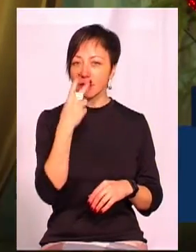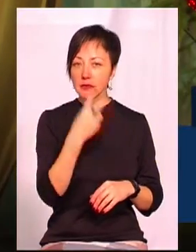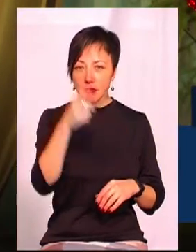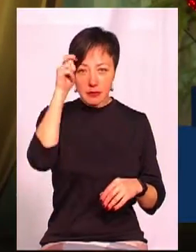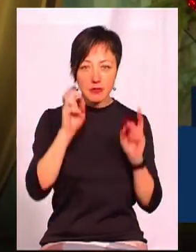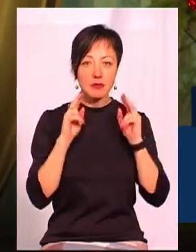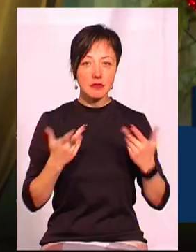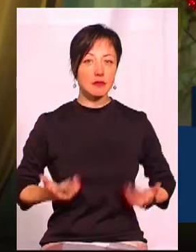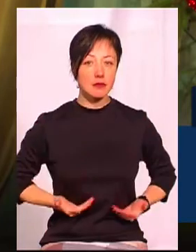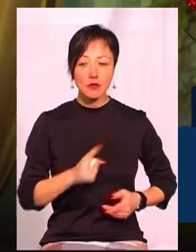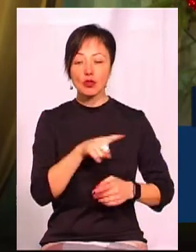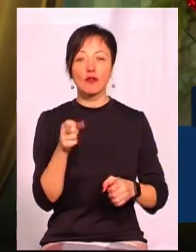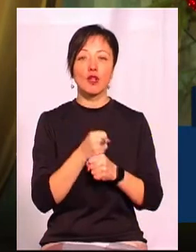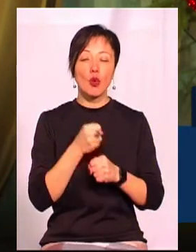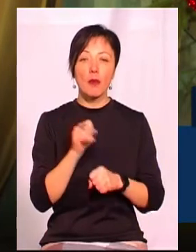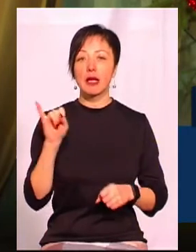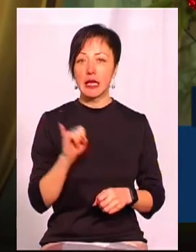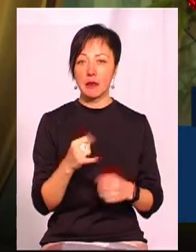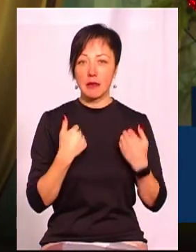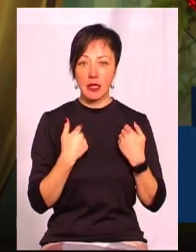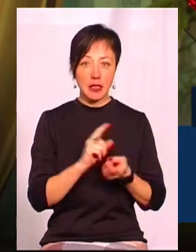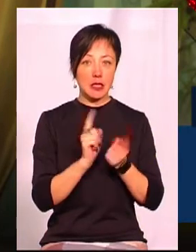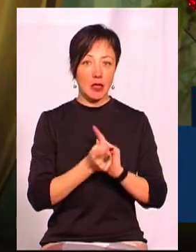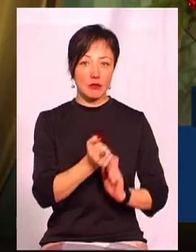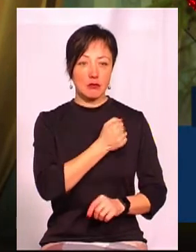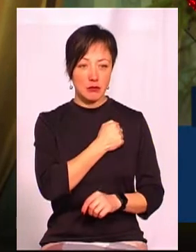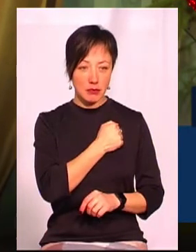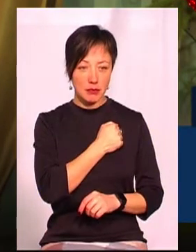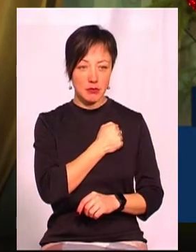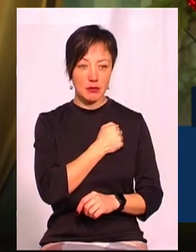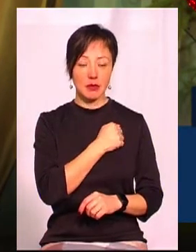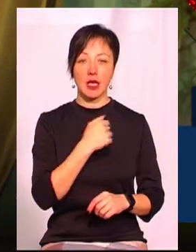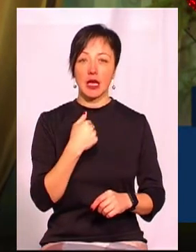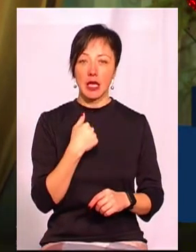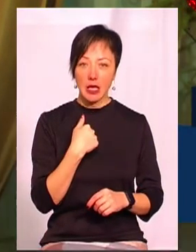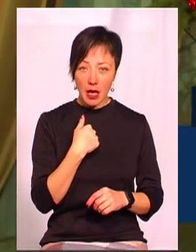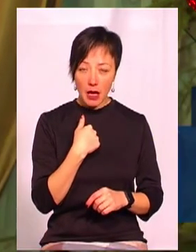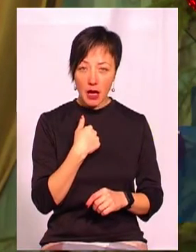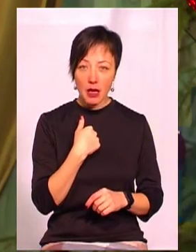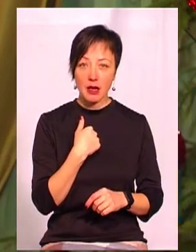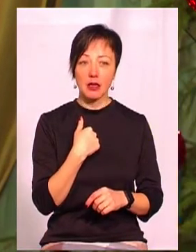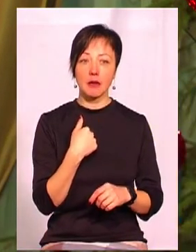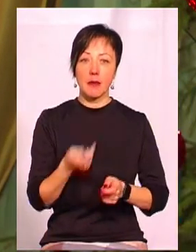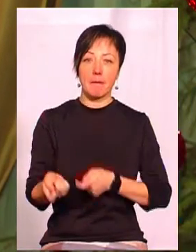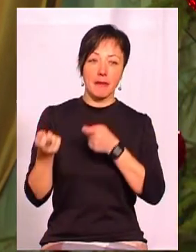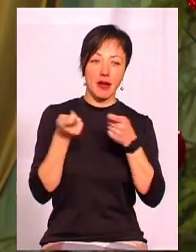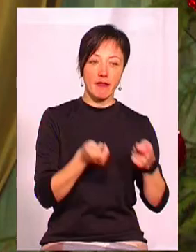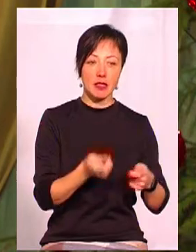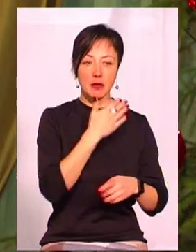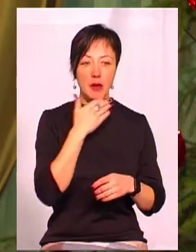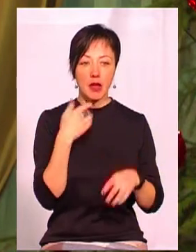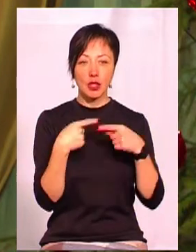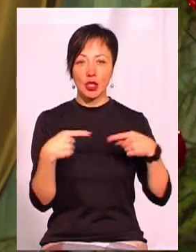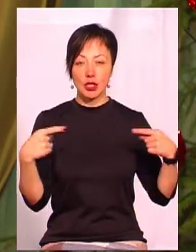живуть, що вони роблять, і мені стало шкода їх. І ясно, ми там багато різних речей їм привезли.